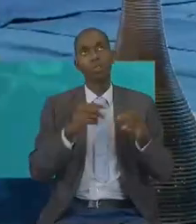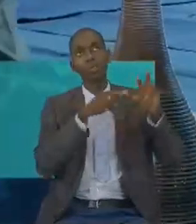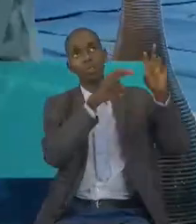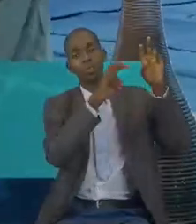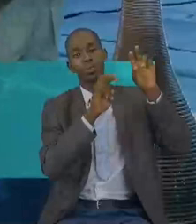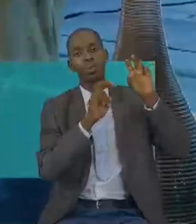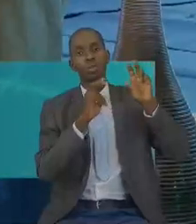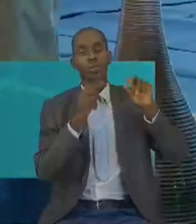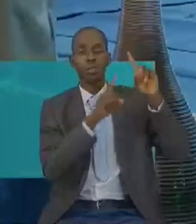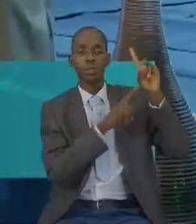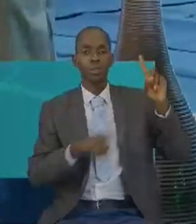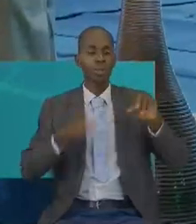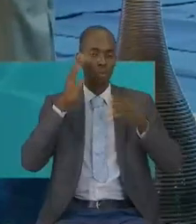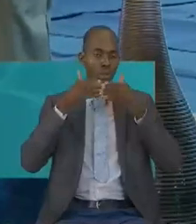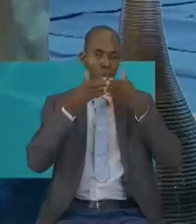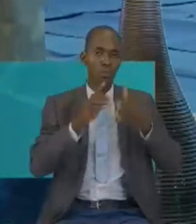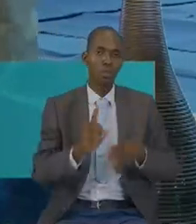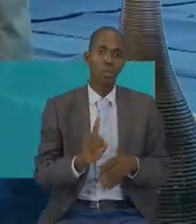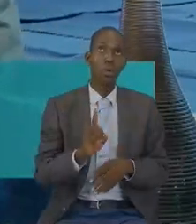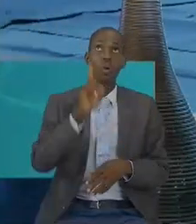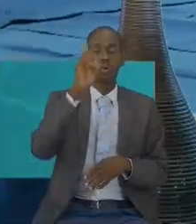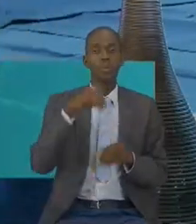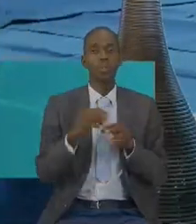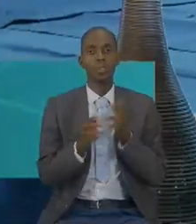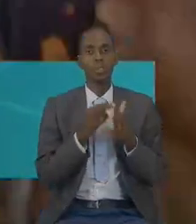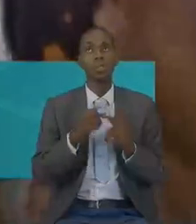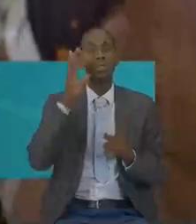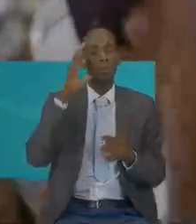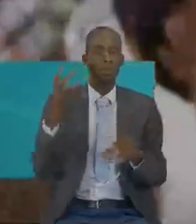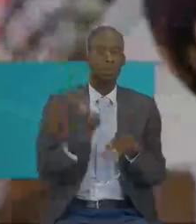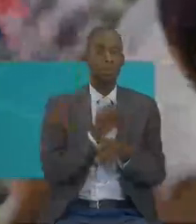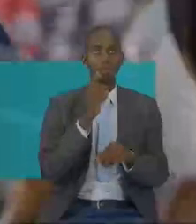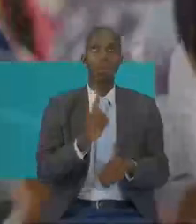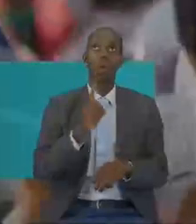transport vers et devant le trône. Le Seigneur va te lever.